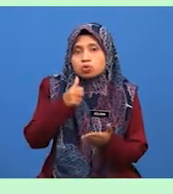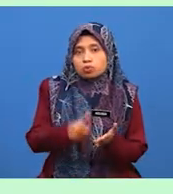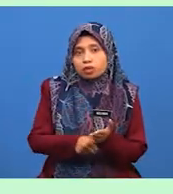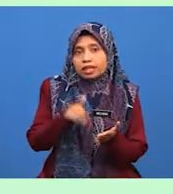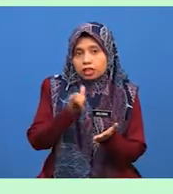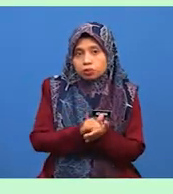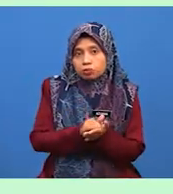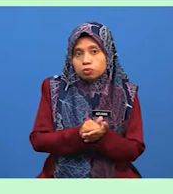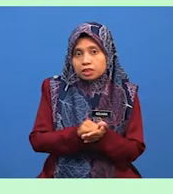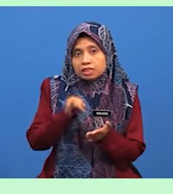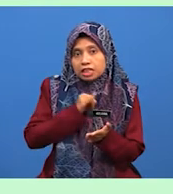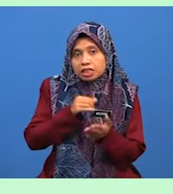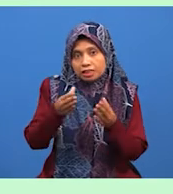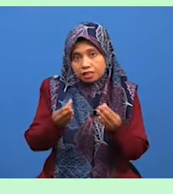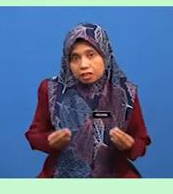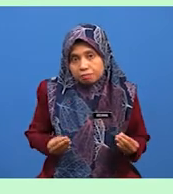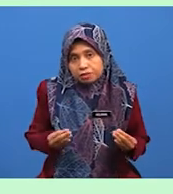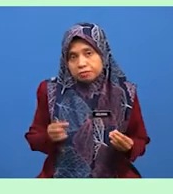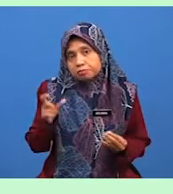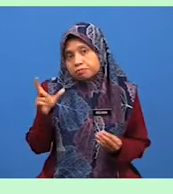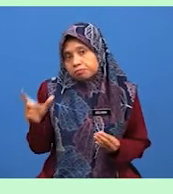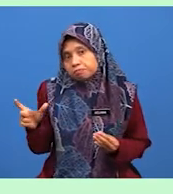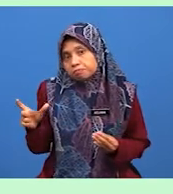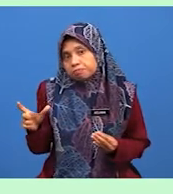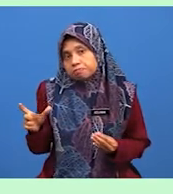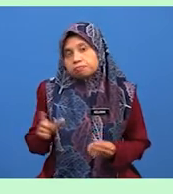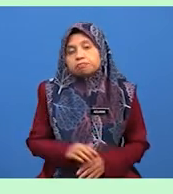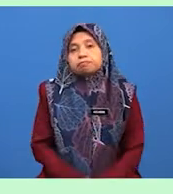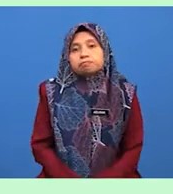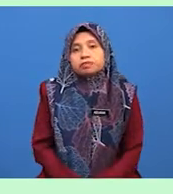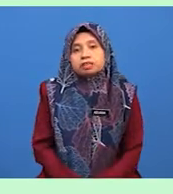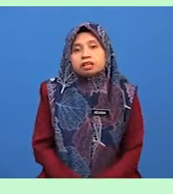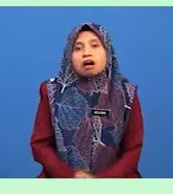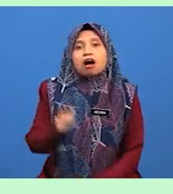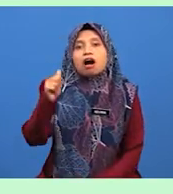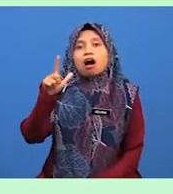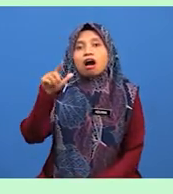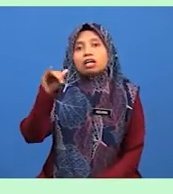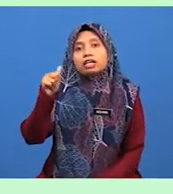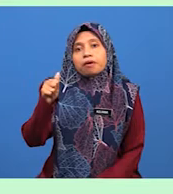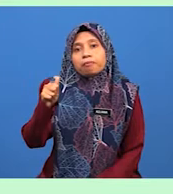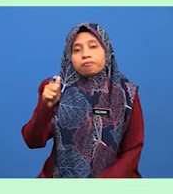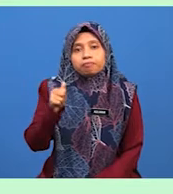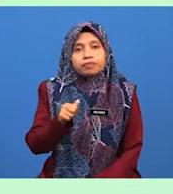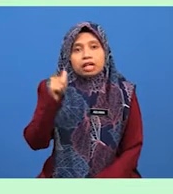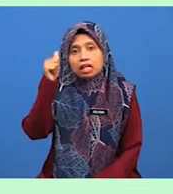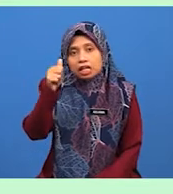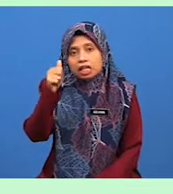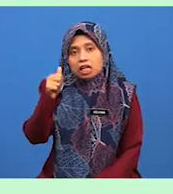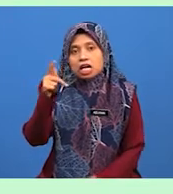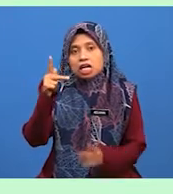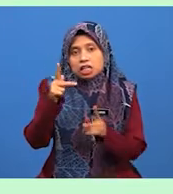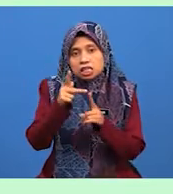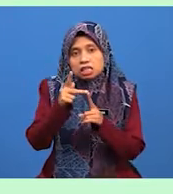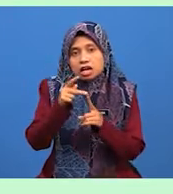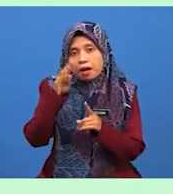surat itu saya terima ruang jawapan Alia. A